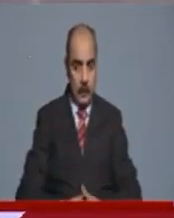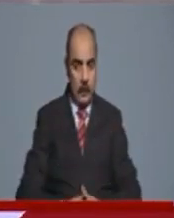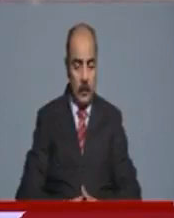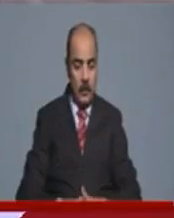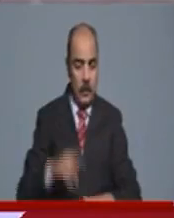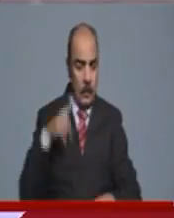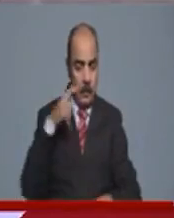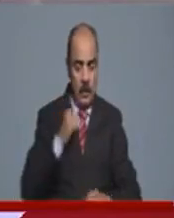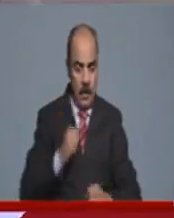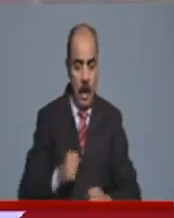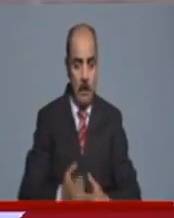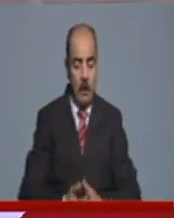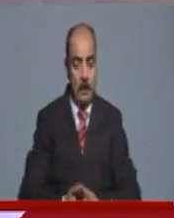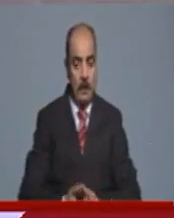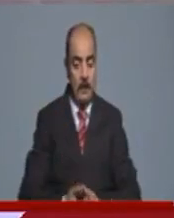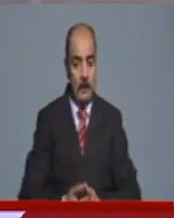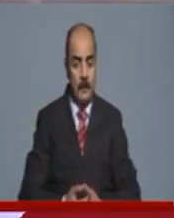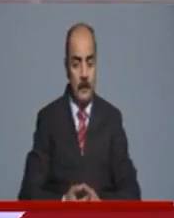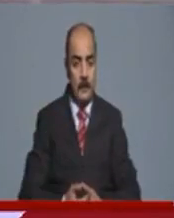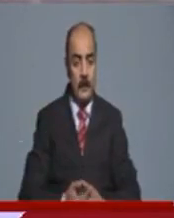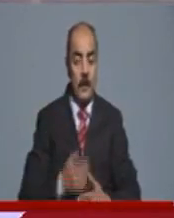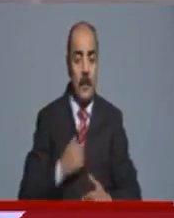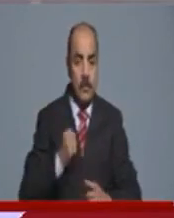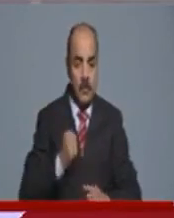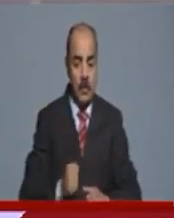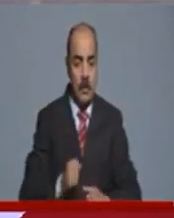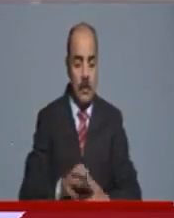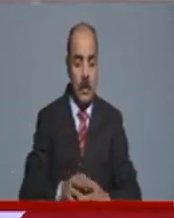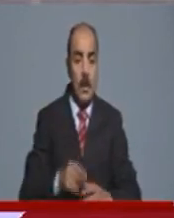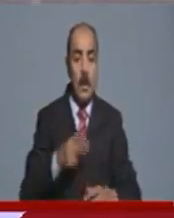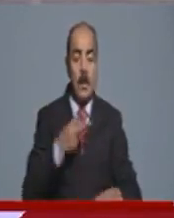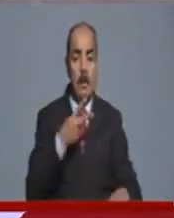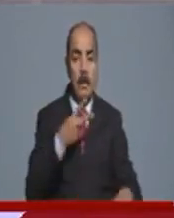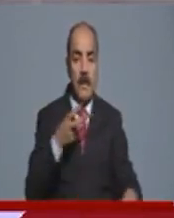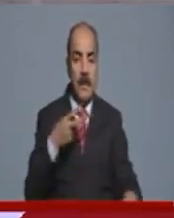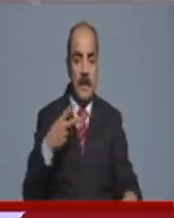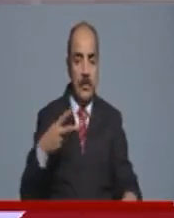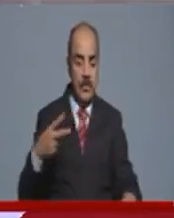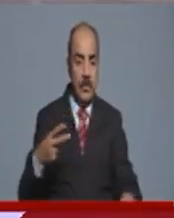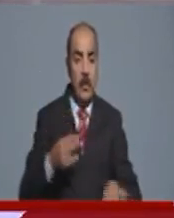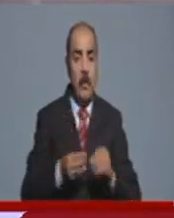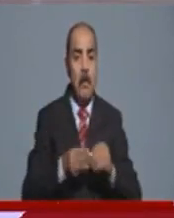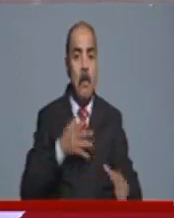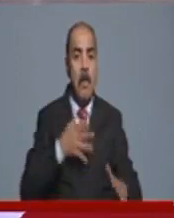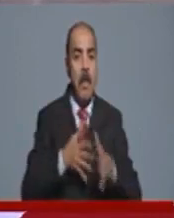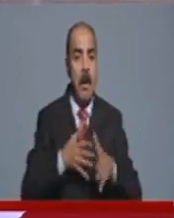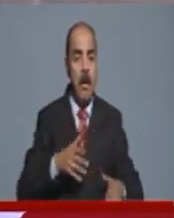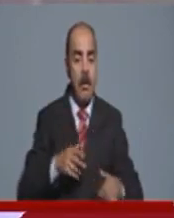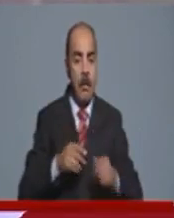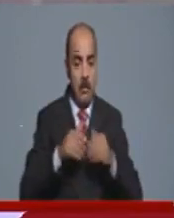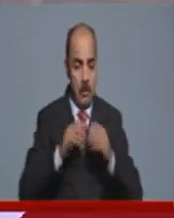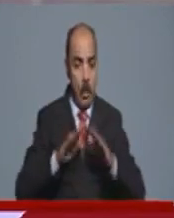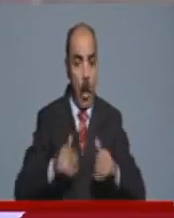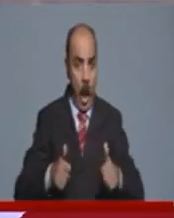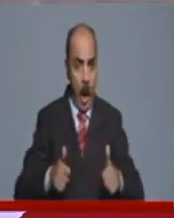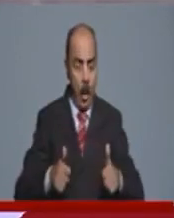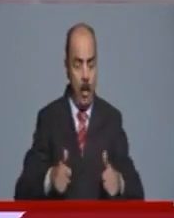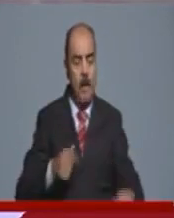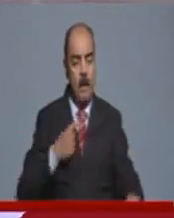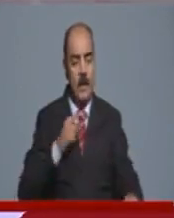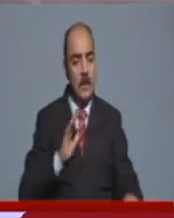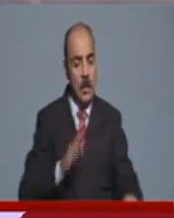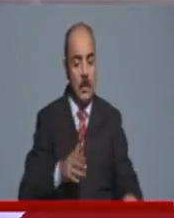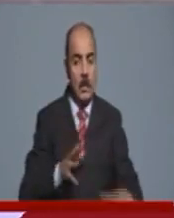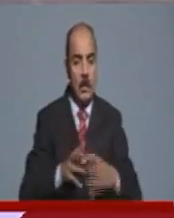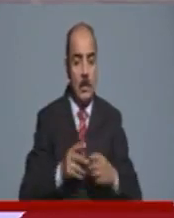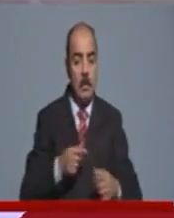كبير. فإذا ممكن جدا ال 222 مليار اللي احنا بنقول عليهم دلوقتي كويسين دول ممكن يكونوا